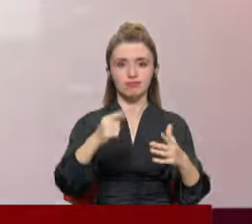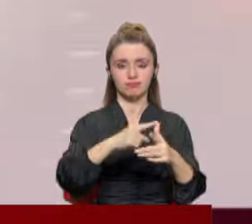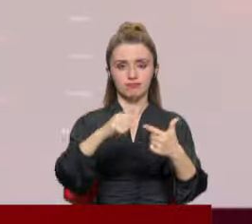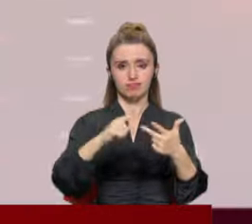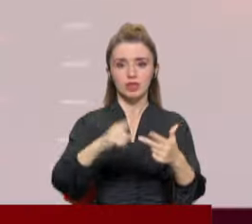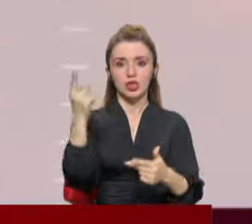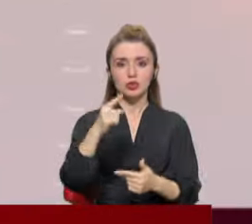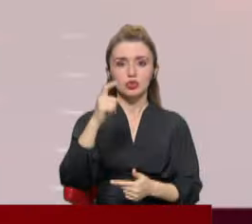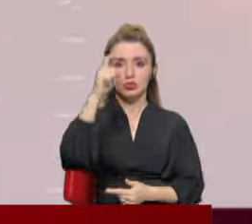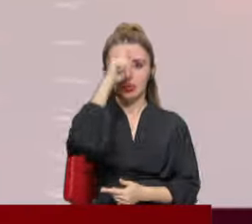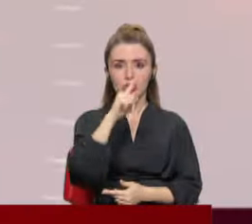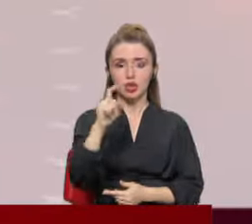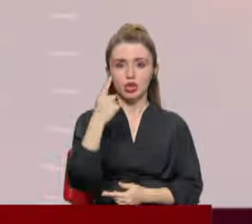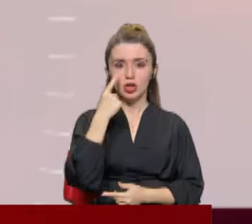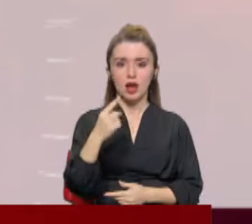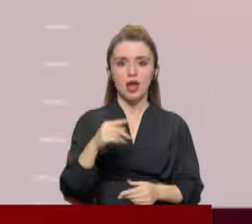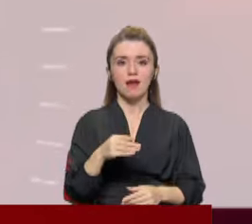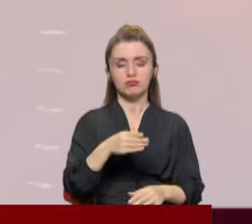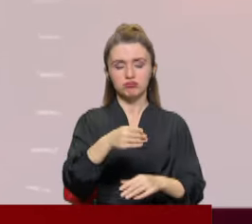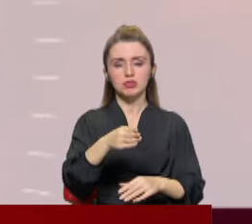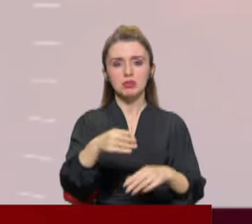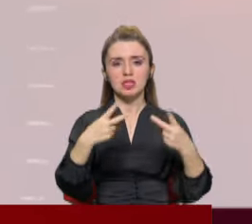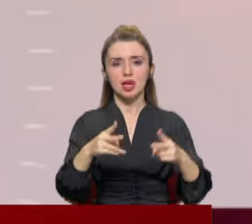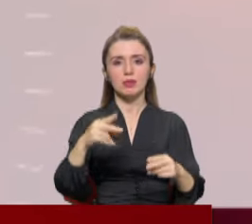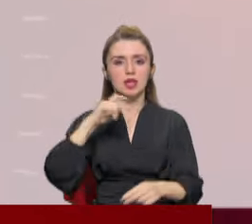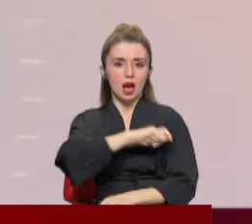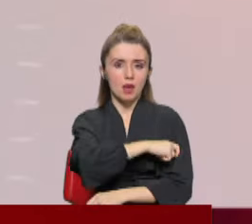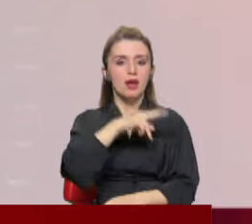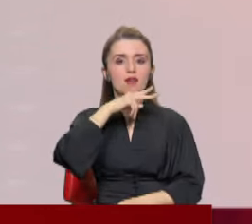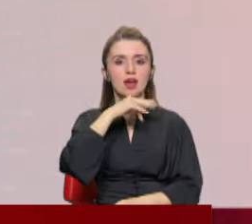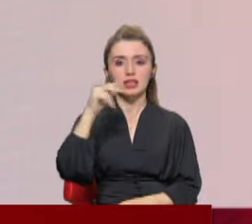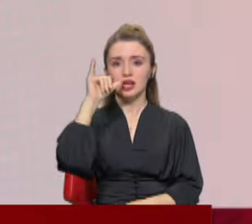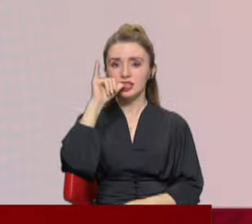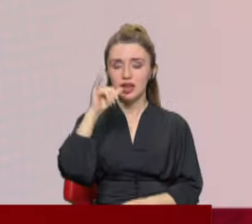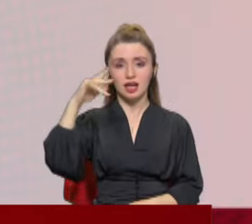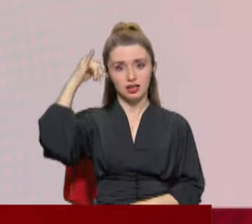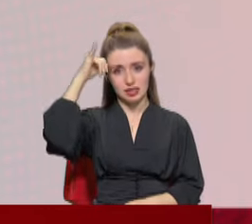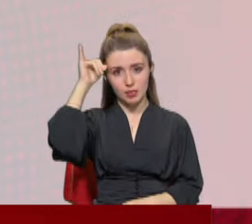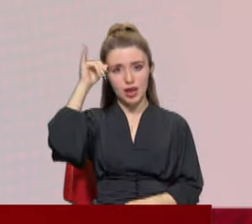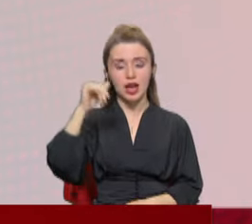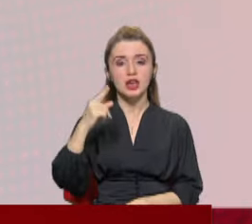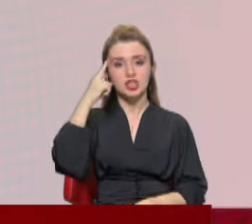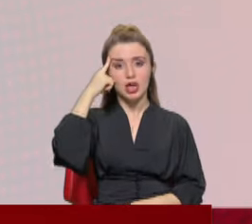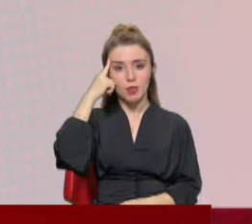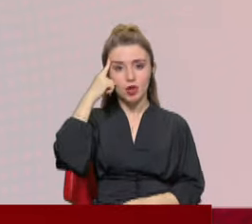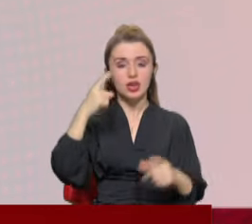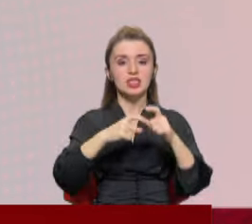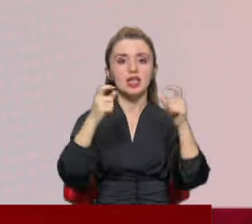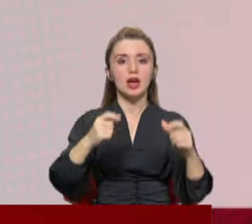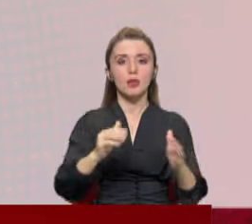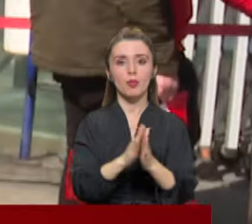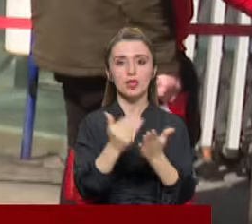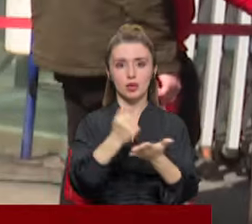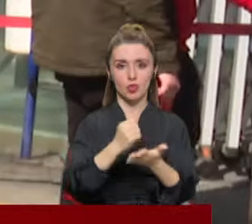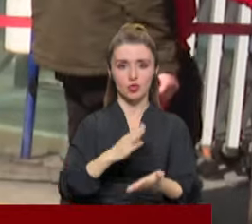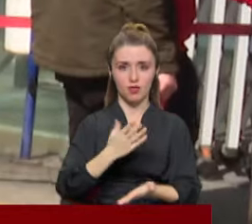paylaşıyor. 194 ülkeye vizesiz giriş sağlayan Almanya, Fransa, İtalya, İspanya, Japonya ve Singapur pasaportları